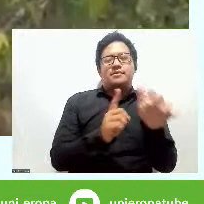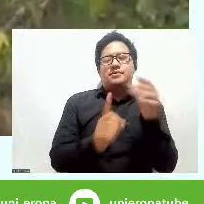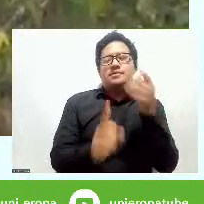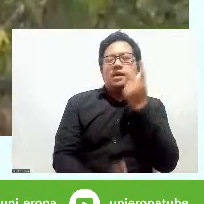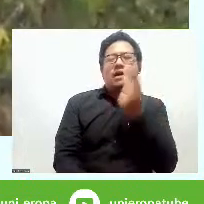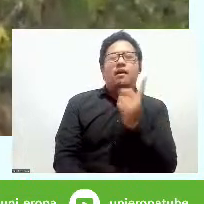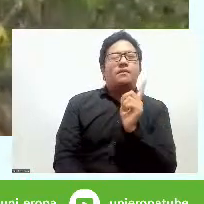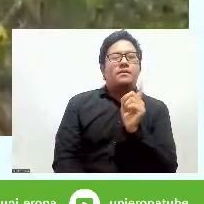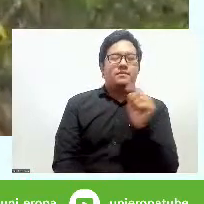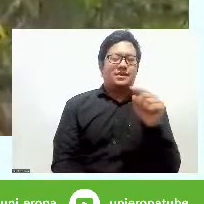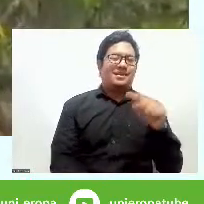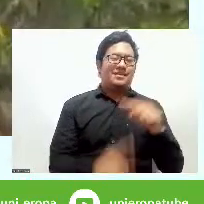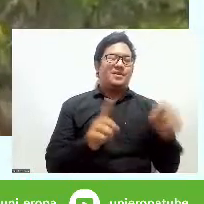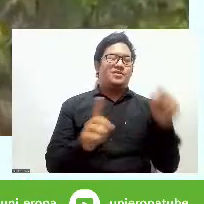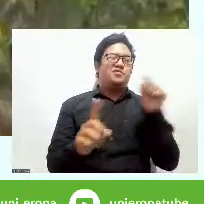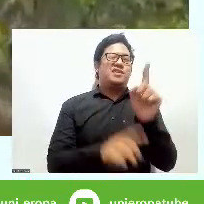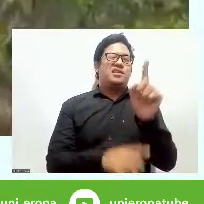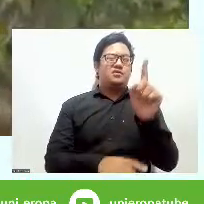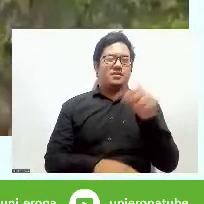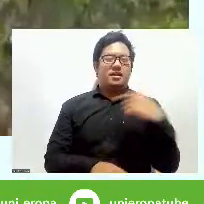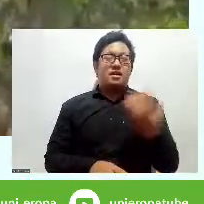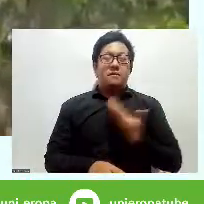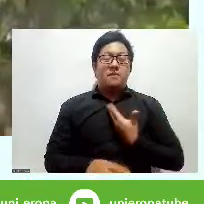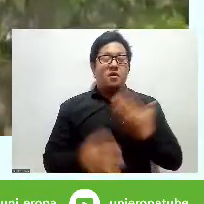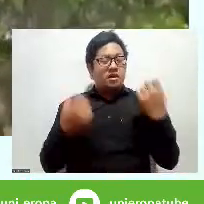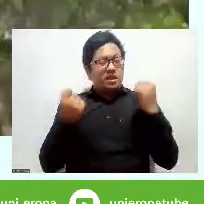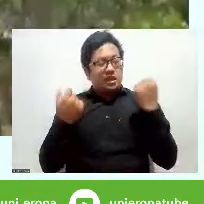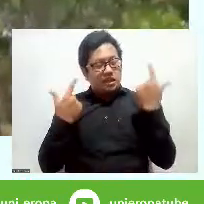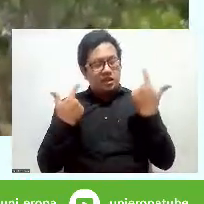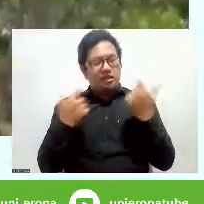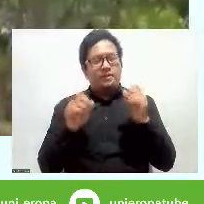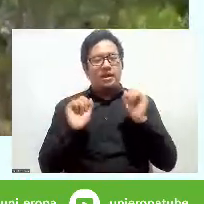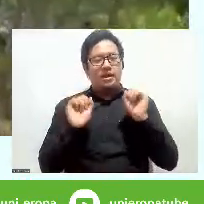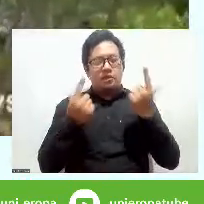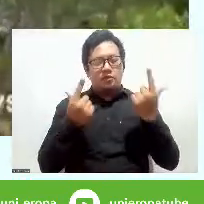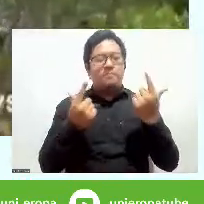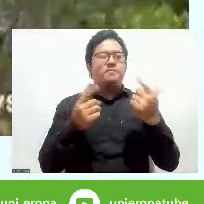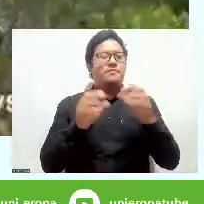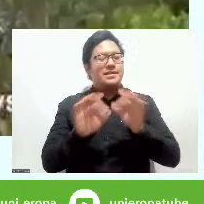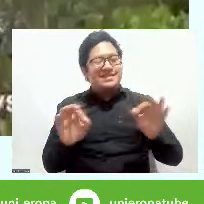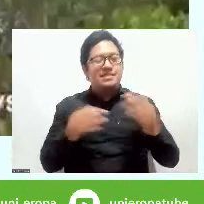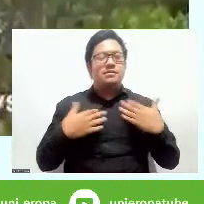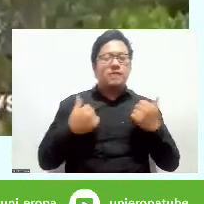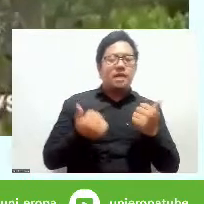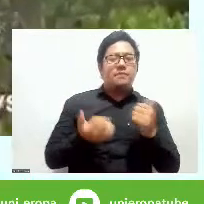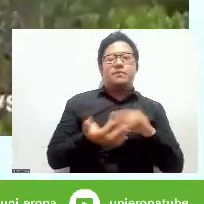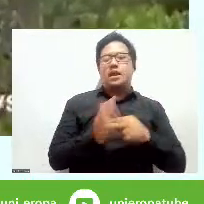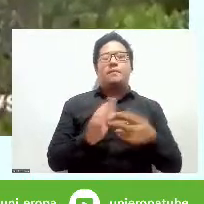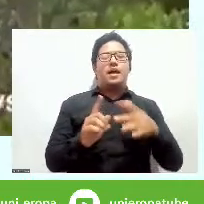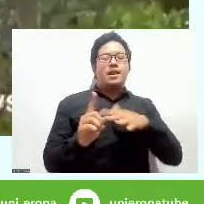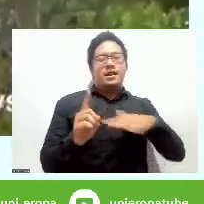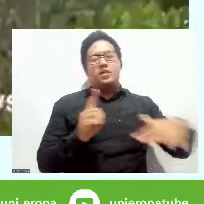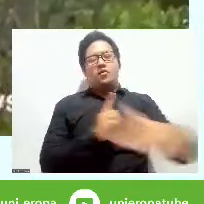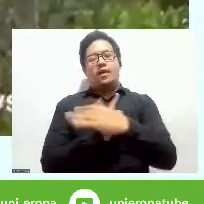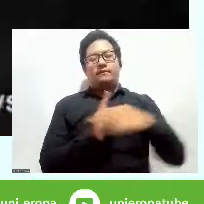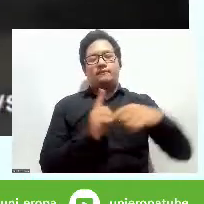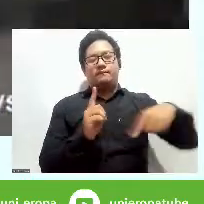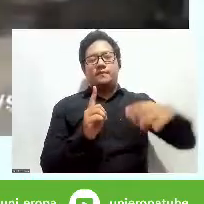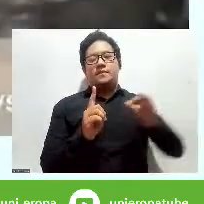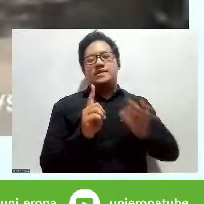satu kita mau hidup bersih kita mau hidup sehat artinya lingkungan kita harus sehat dan lingkungan kita harus bersih itu yang paling sederhana